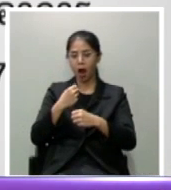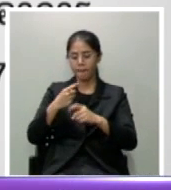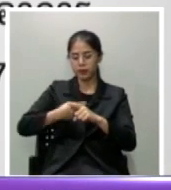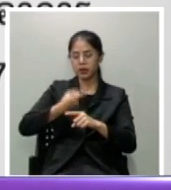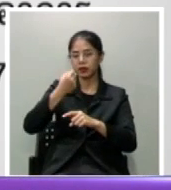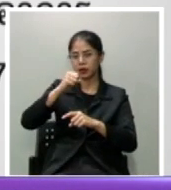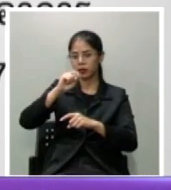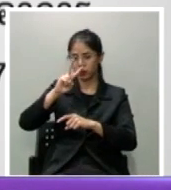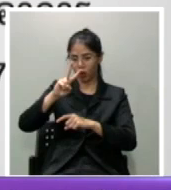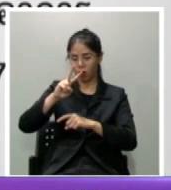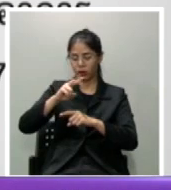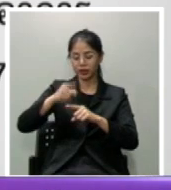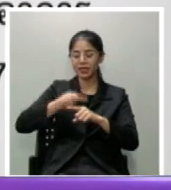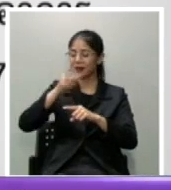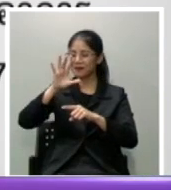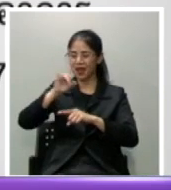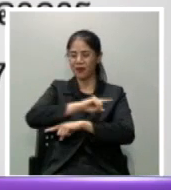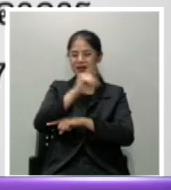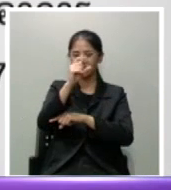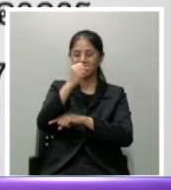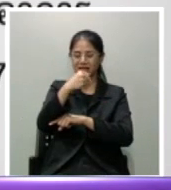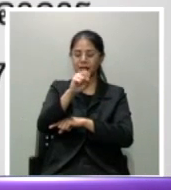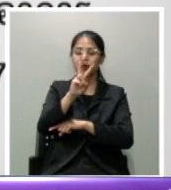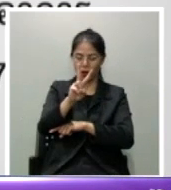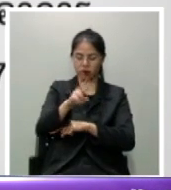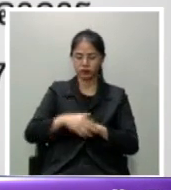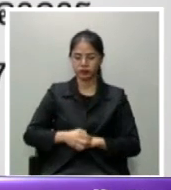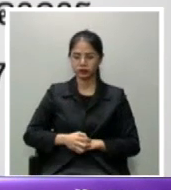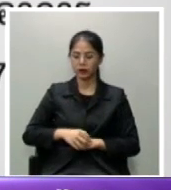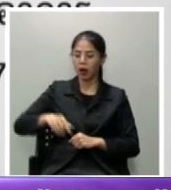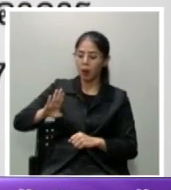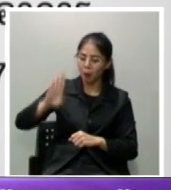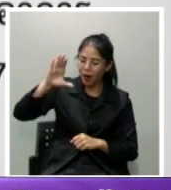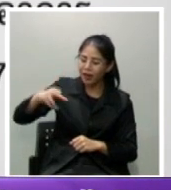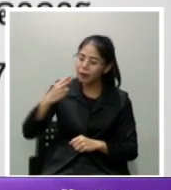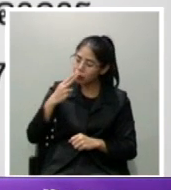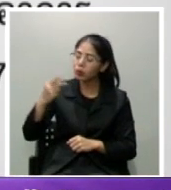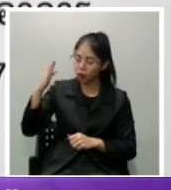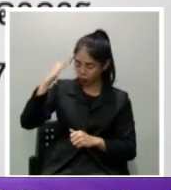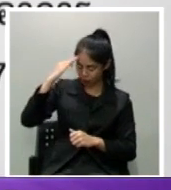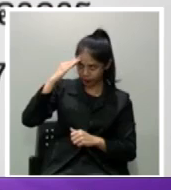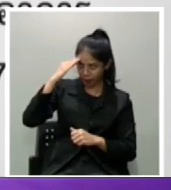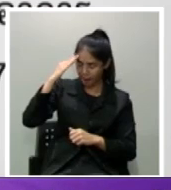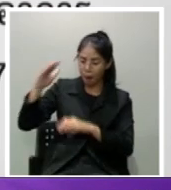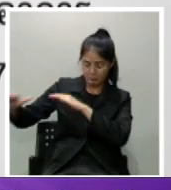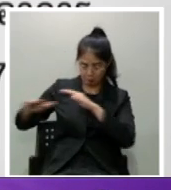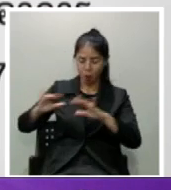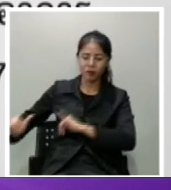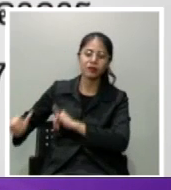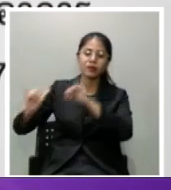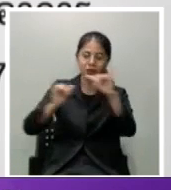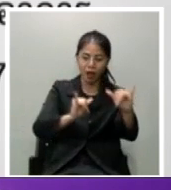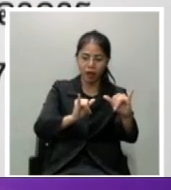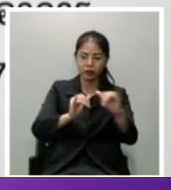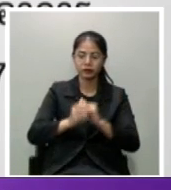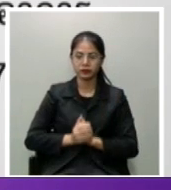มโรงงานยาสูบก็รับทราบเพราะว่าเตรียมจะย้ายอยู่แล้วแล้วเรื่องราว